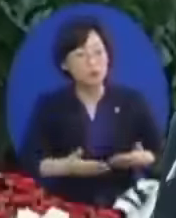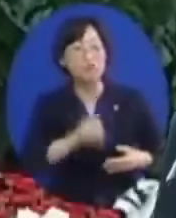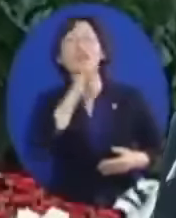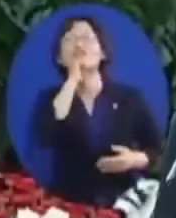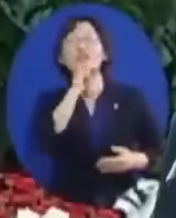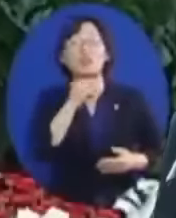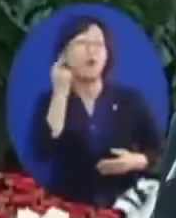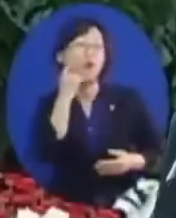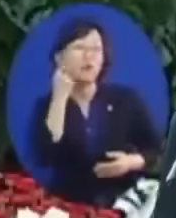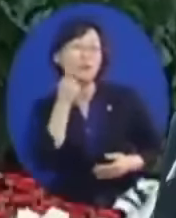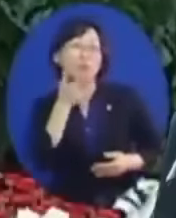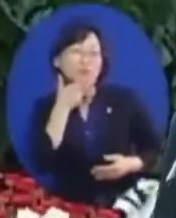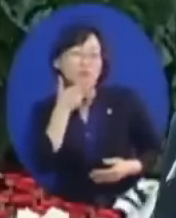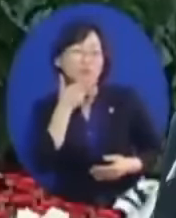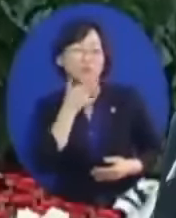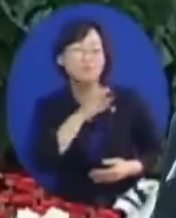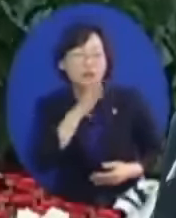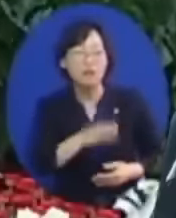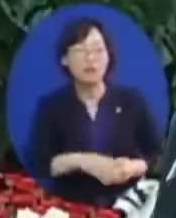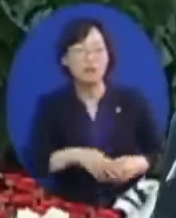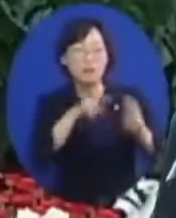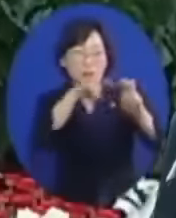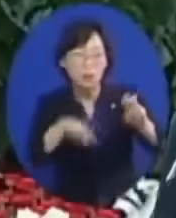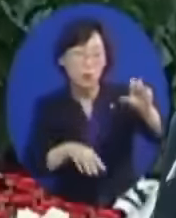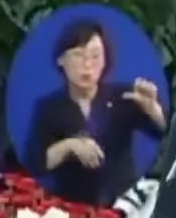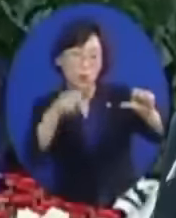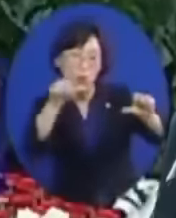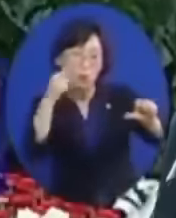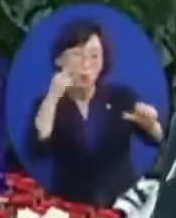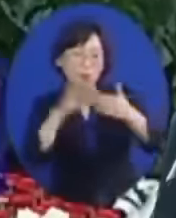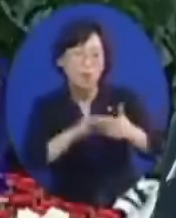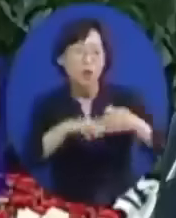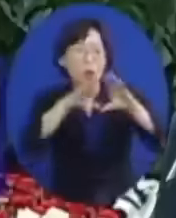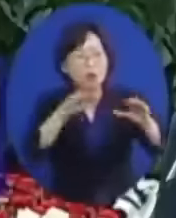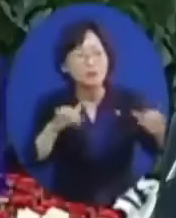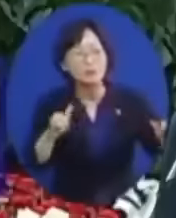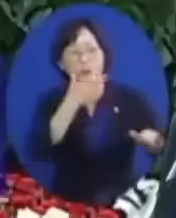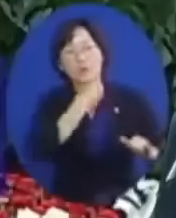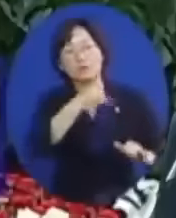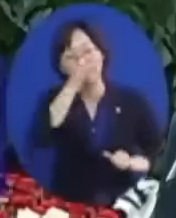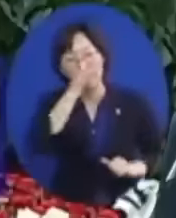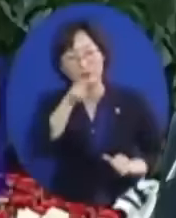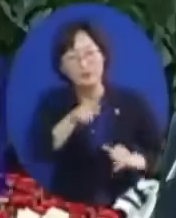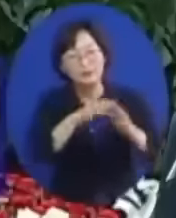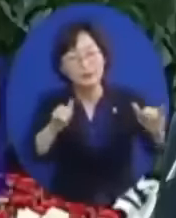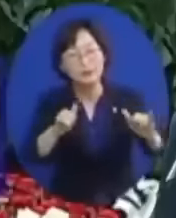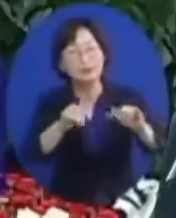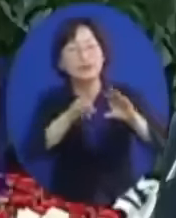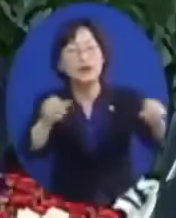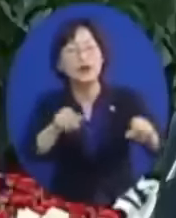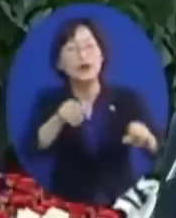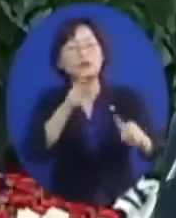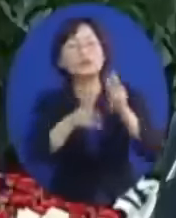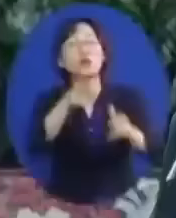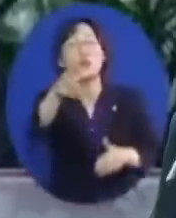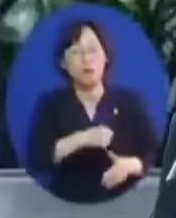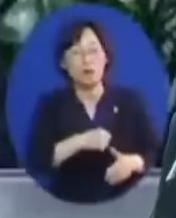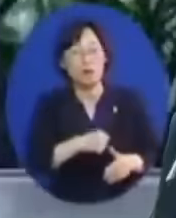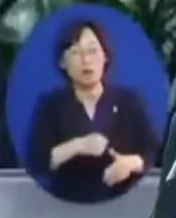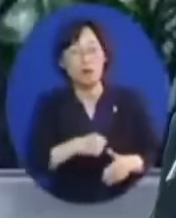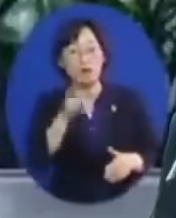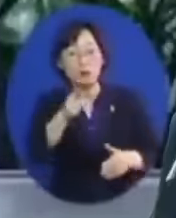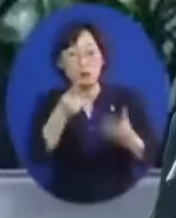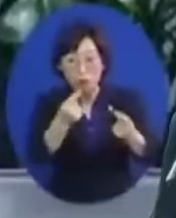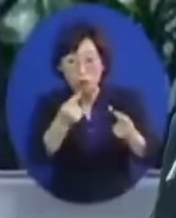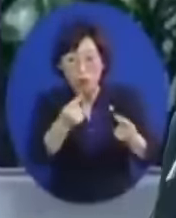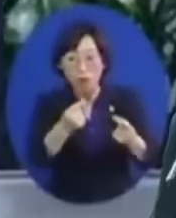거짓이 없는 참말인 것입니다. 마태복음 5장 5절에 온유한 자는 복이 있나니 그들이 땅을 기업을 얻을 것이요. 그렇게 하면 다 뺏기고